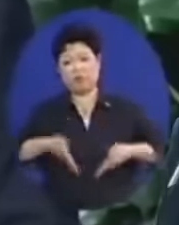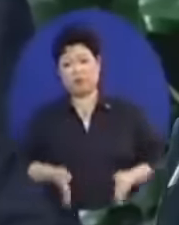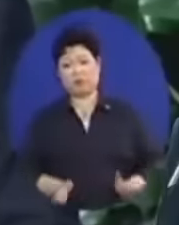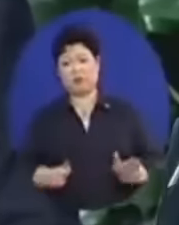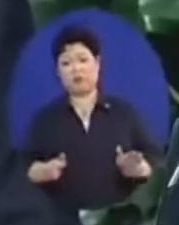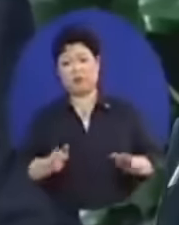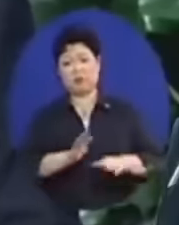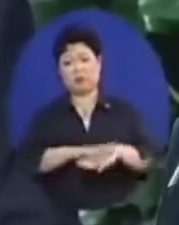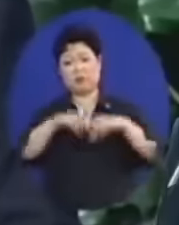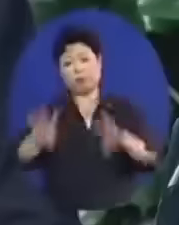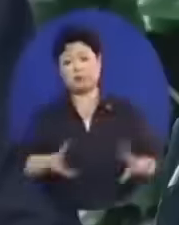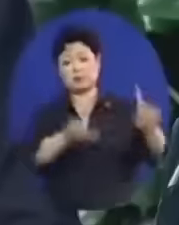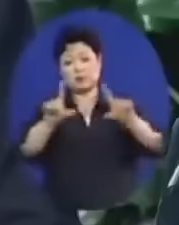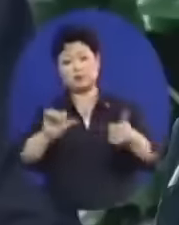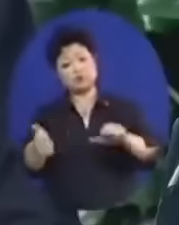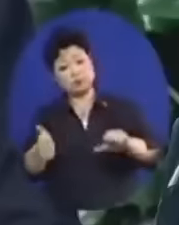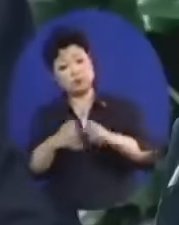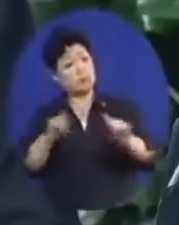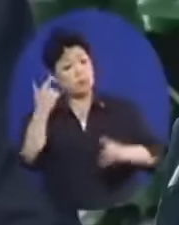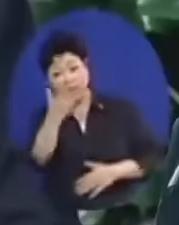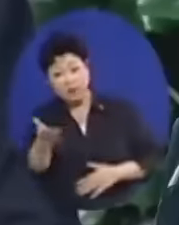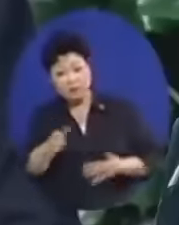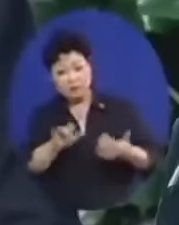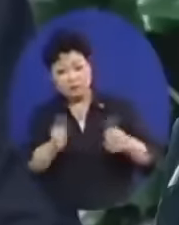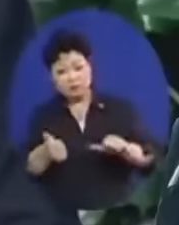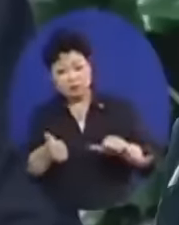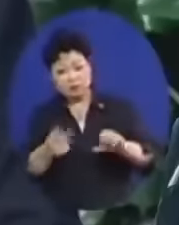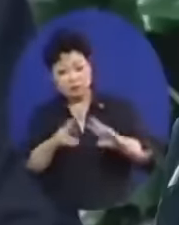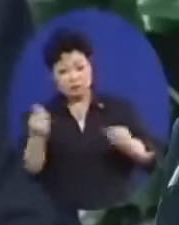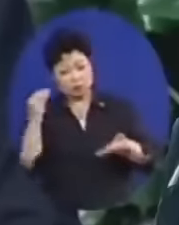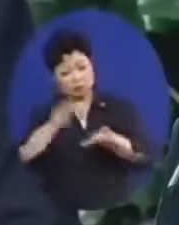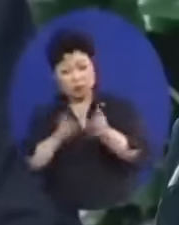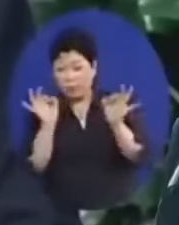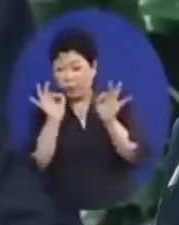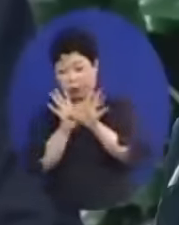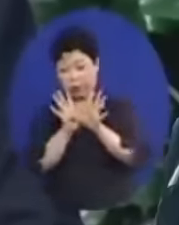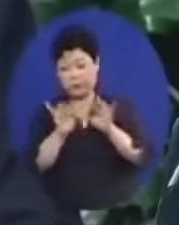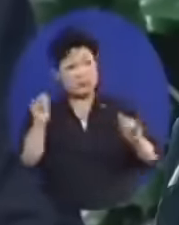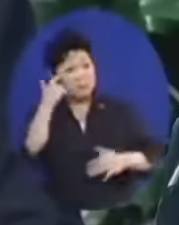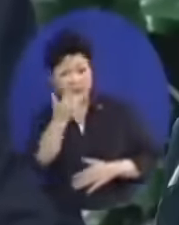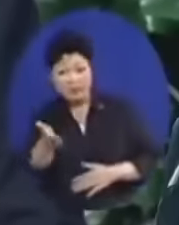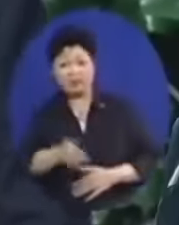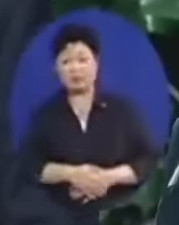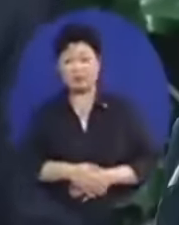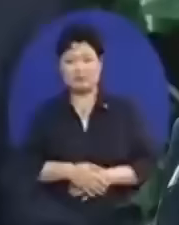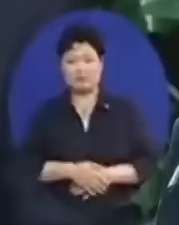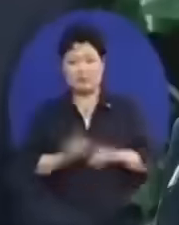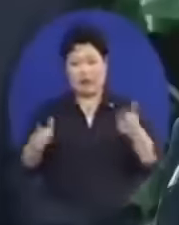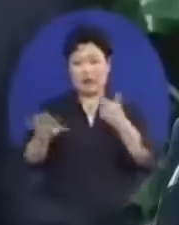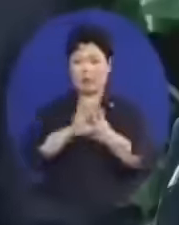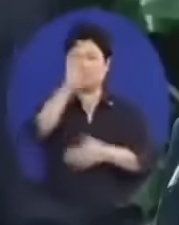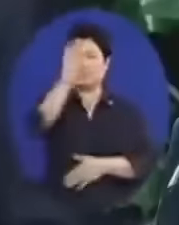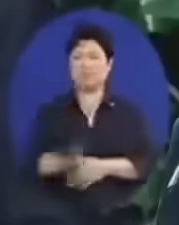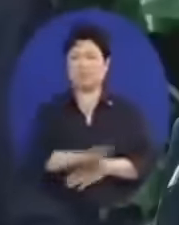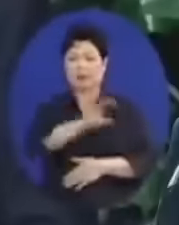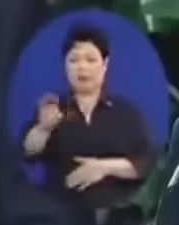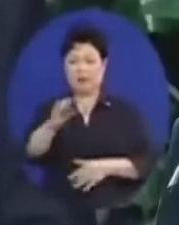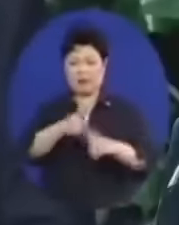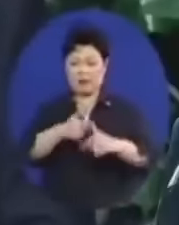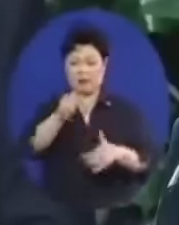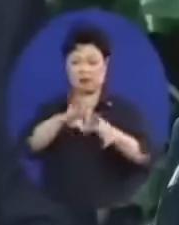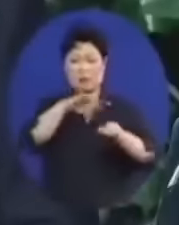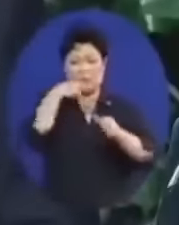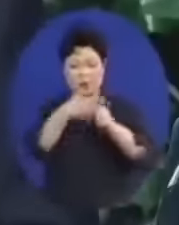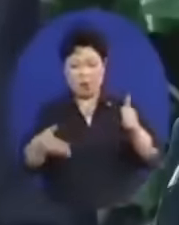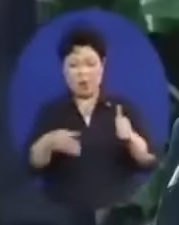사람입니까? 죽고 한줌 흙으로 돌아가면 사라져버리는 존재입니까? 안 그러면 십자가 예수의